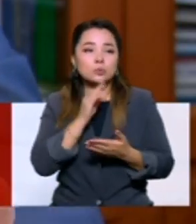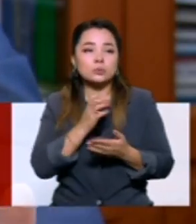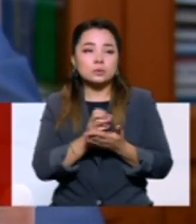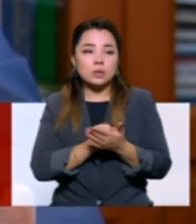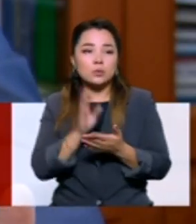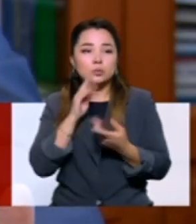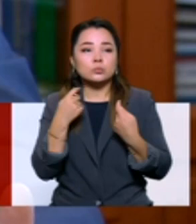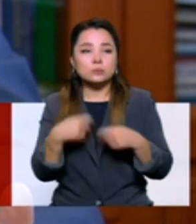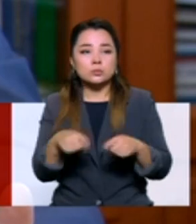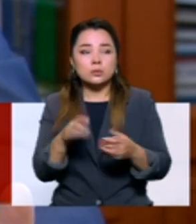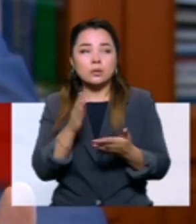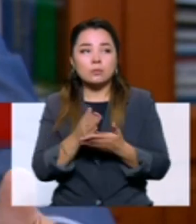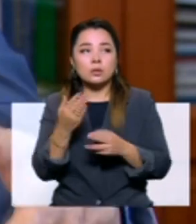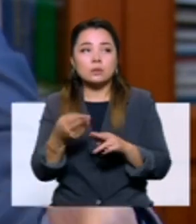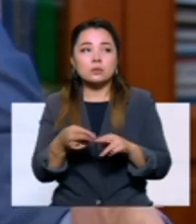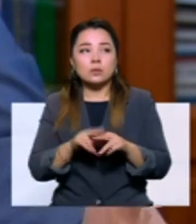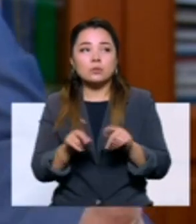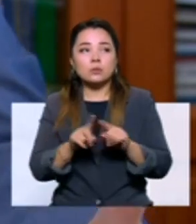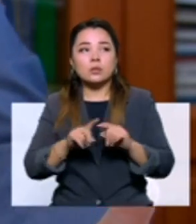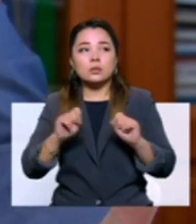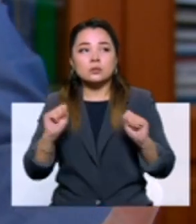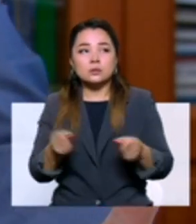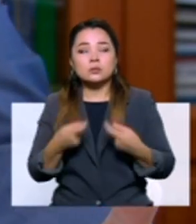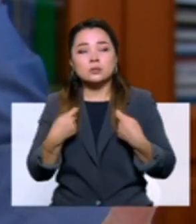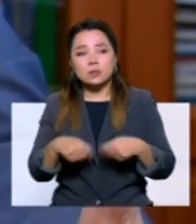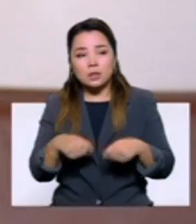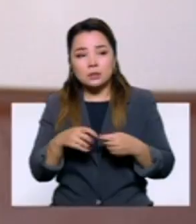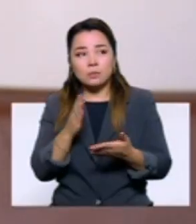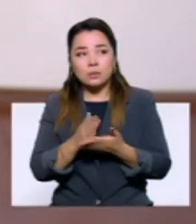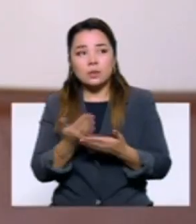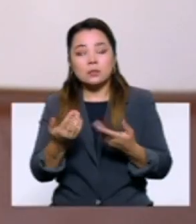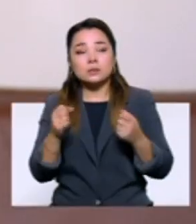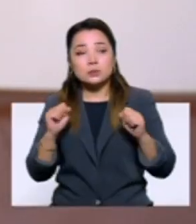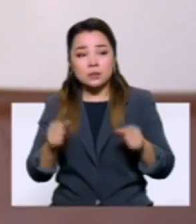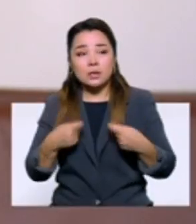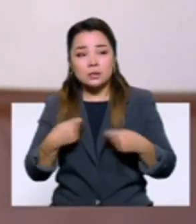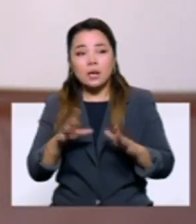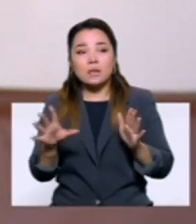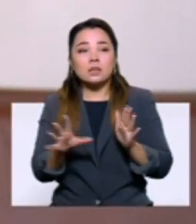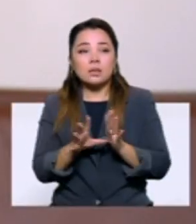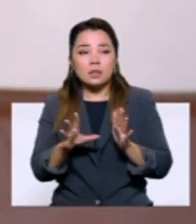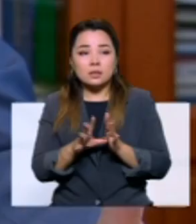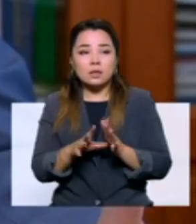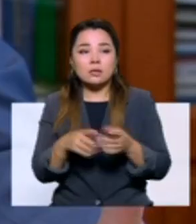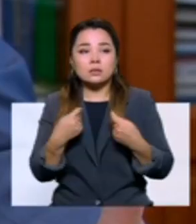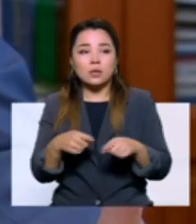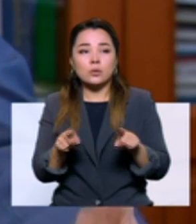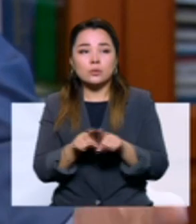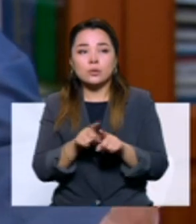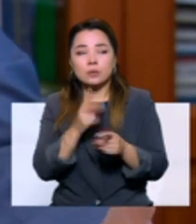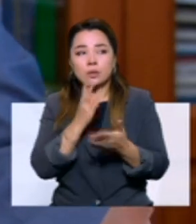суды сатамыз. Суды қыстыгүні сатамыз. Қыстыгүні сатса, ол электр энергиясы болып сатылады.